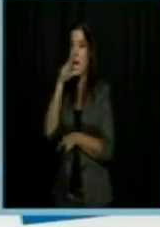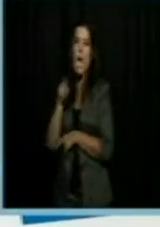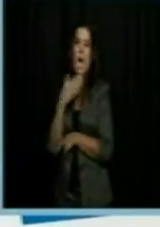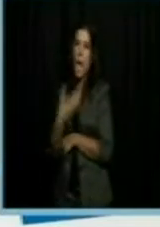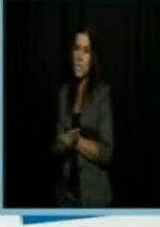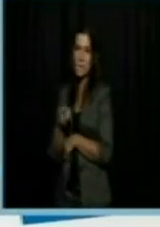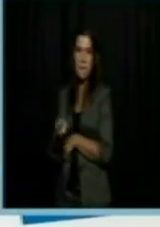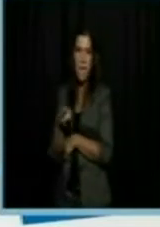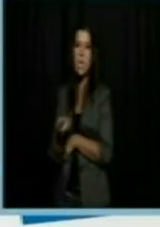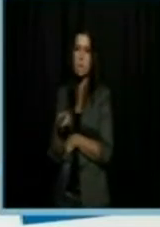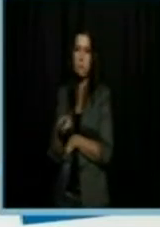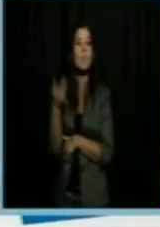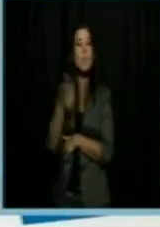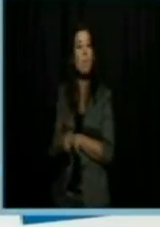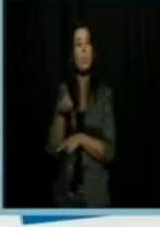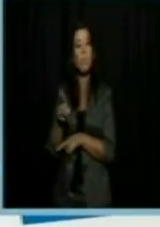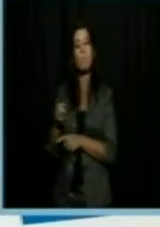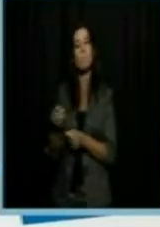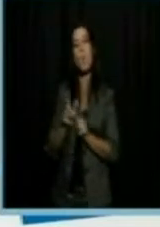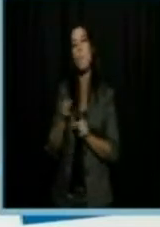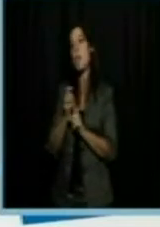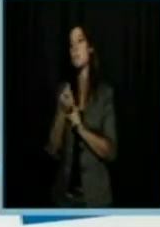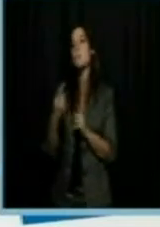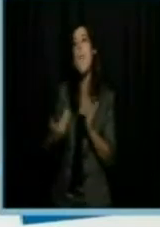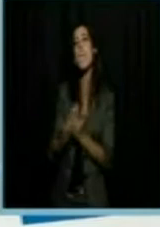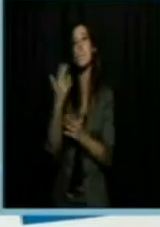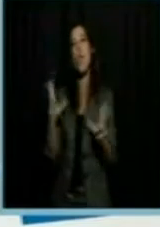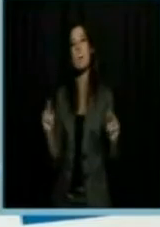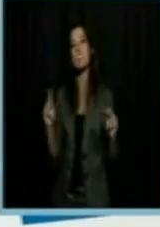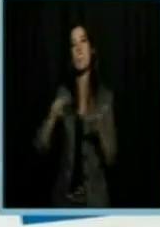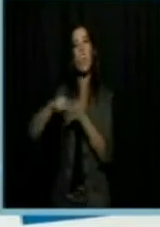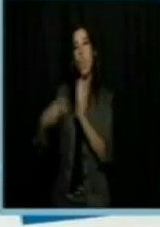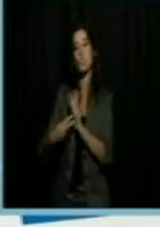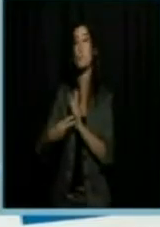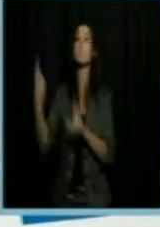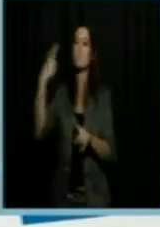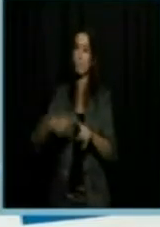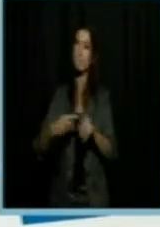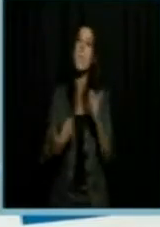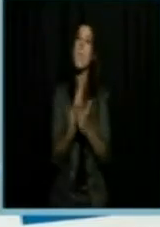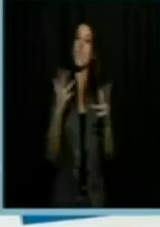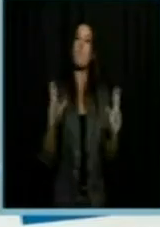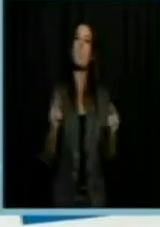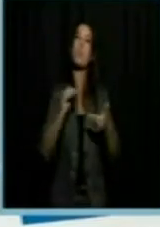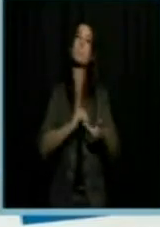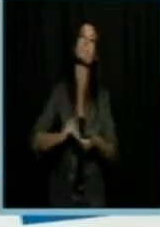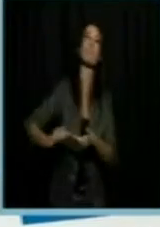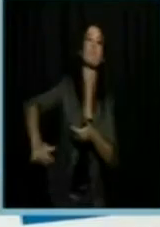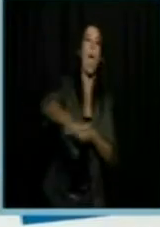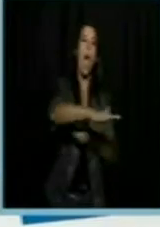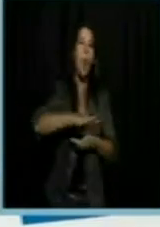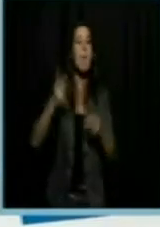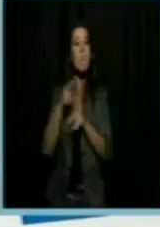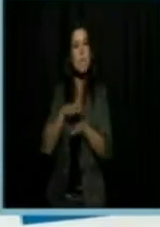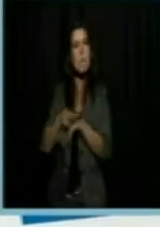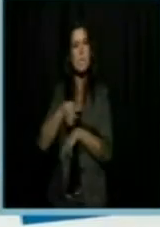fa non è soltanto innovazione tecnologica, ma è innovazione sociale. Voler portare l'esperienza mia, che poi non è solo la